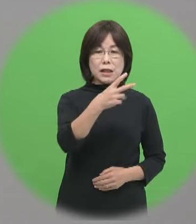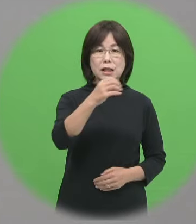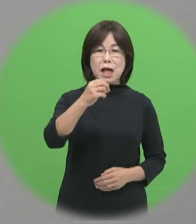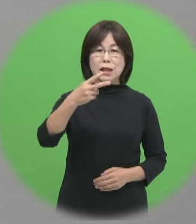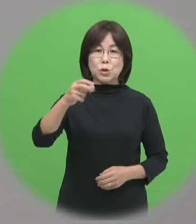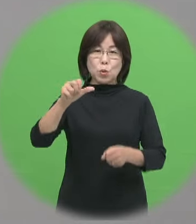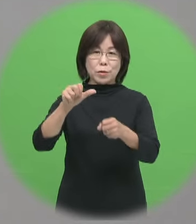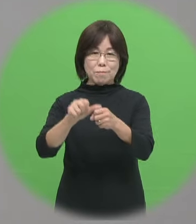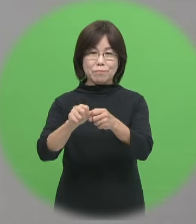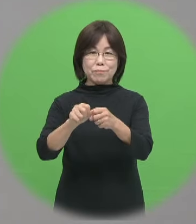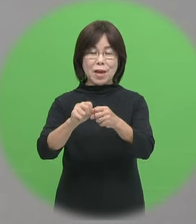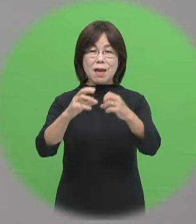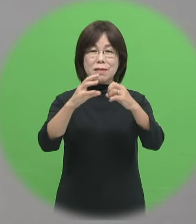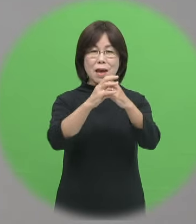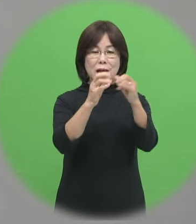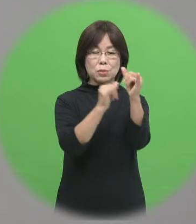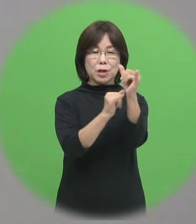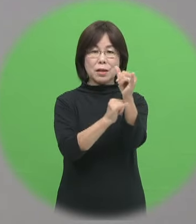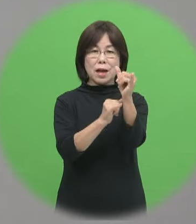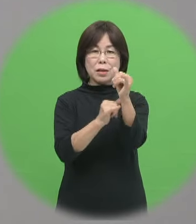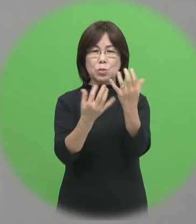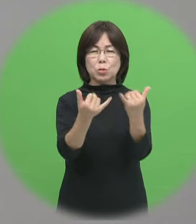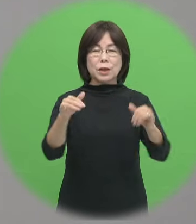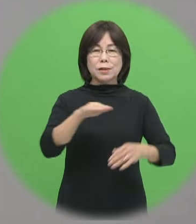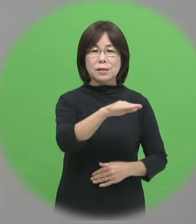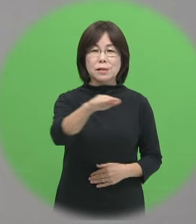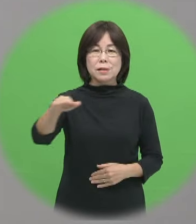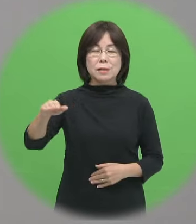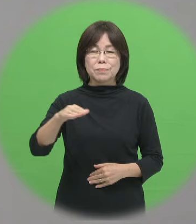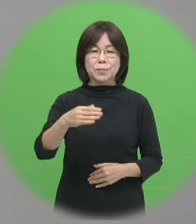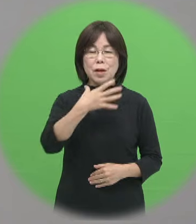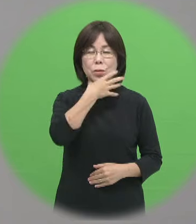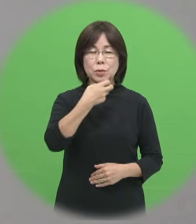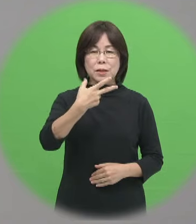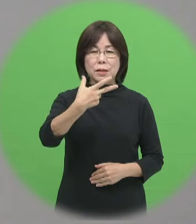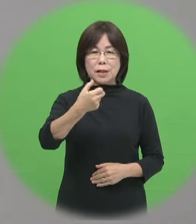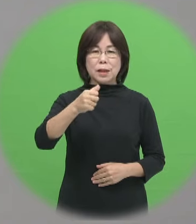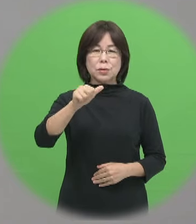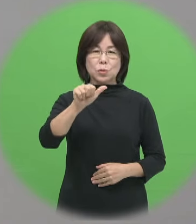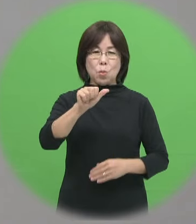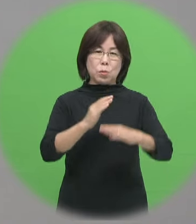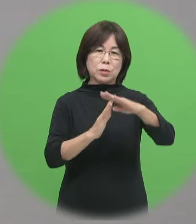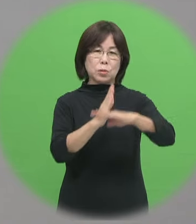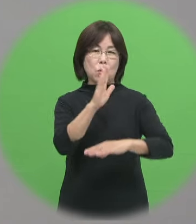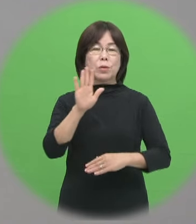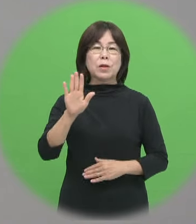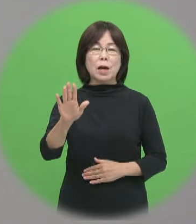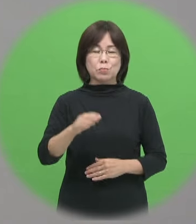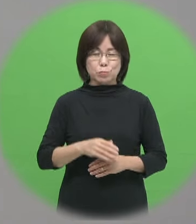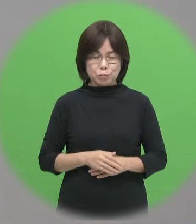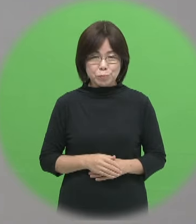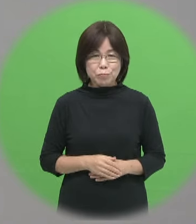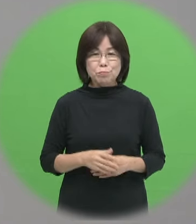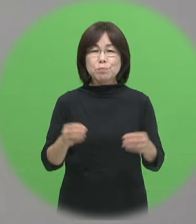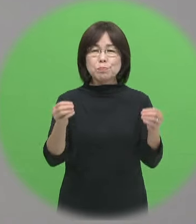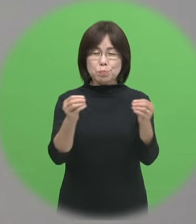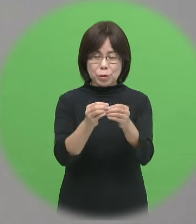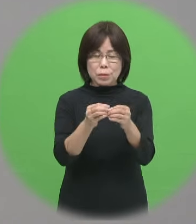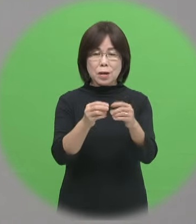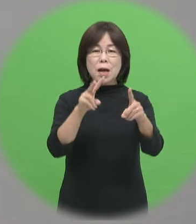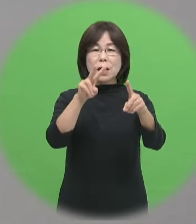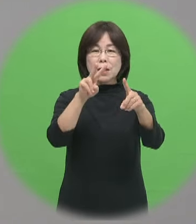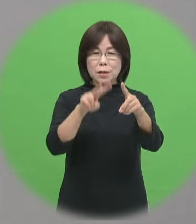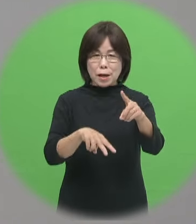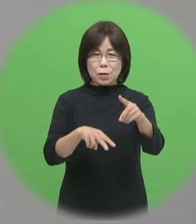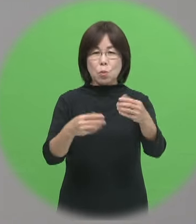2025年には、団塊の世代の方すべてが、後期高齢者に、なります、これ